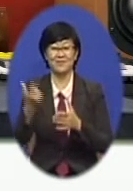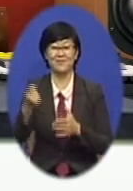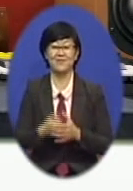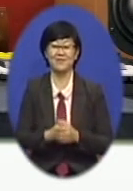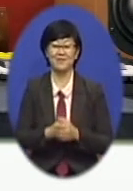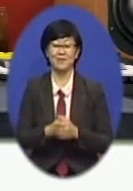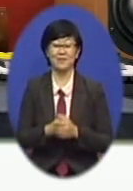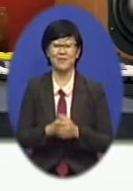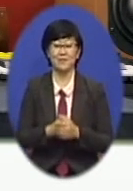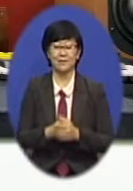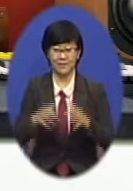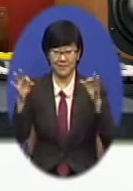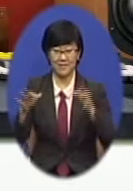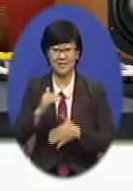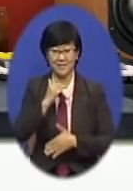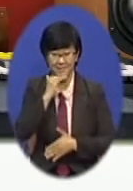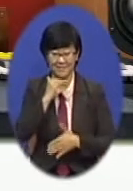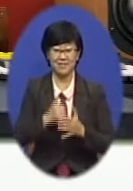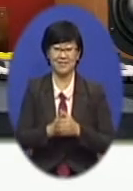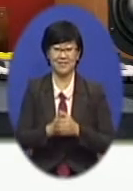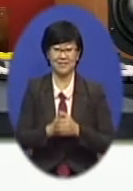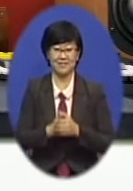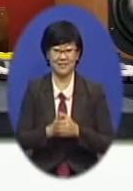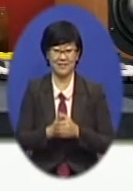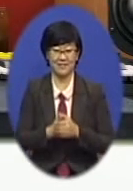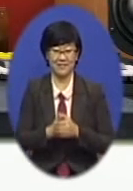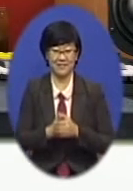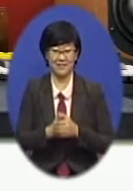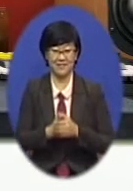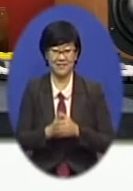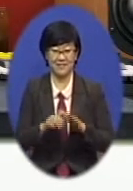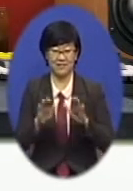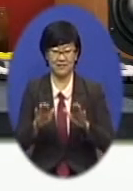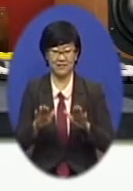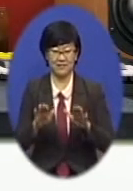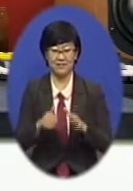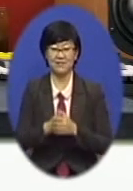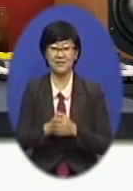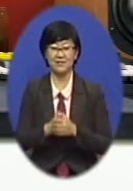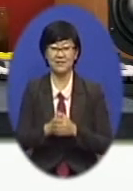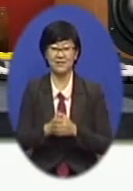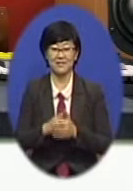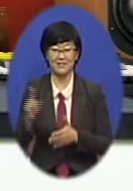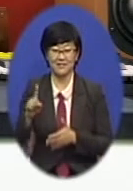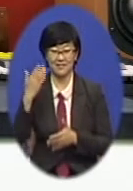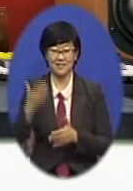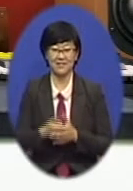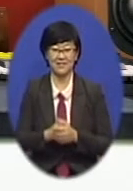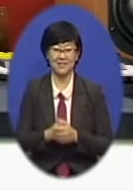연습 많이 해야겠네요. 예. 네, 잠시 기다려 주시고요. 네, 골수 있으니까 기다려 주세요. 네. 오늘 네. 자,